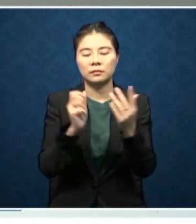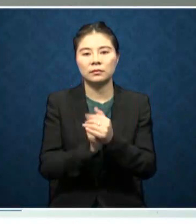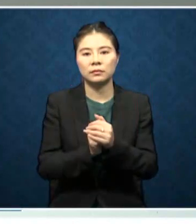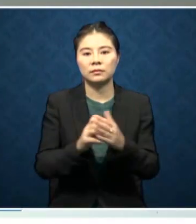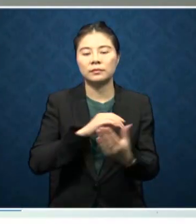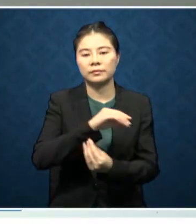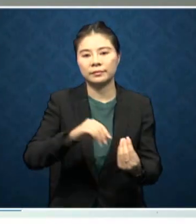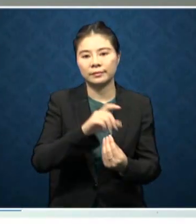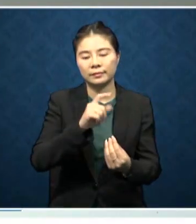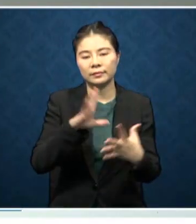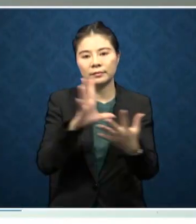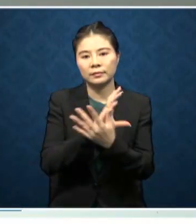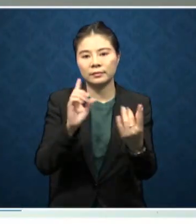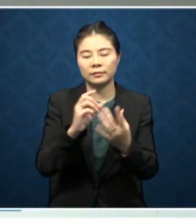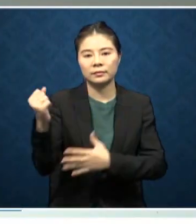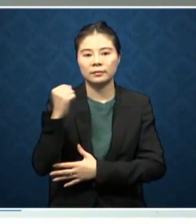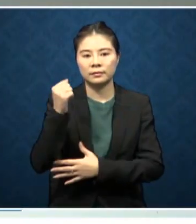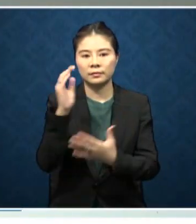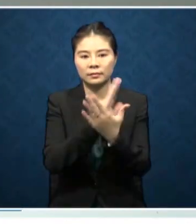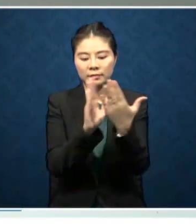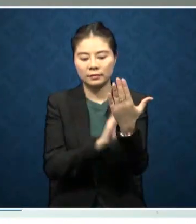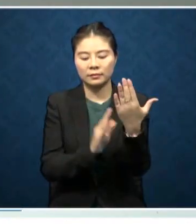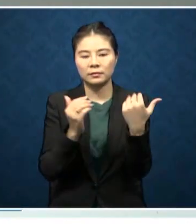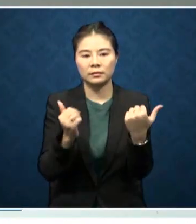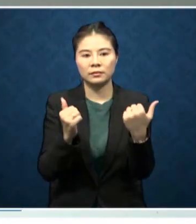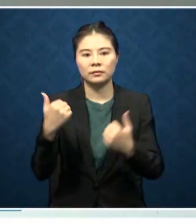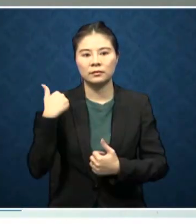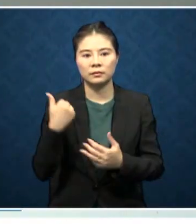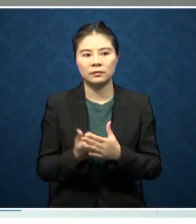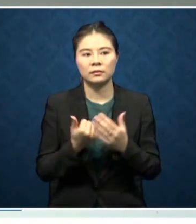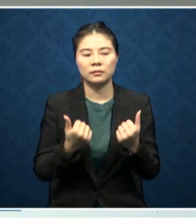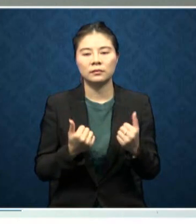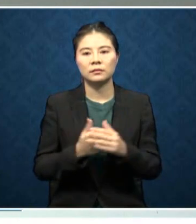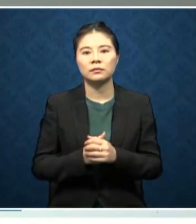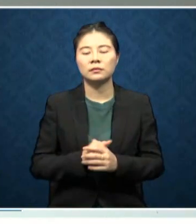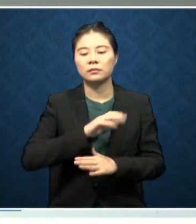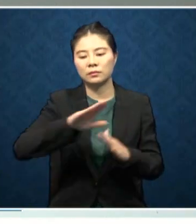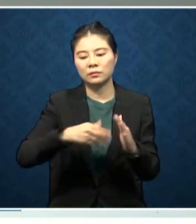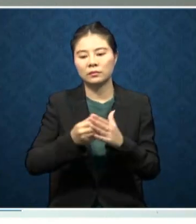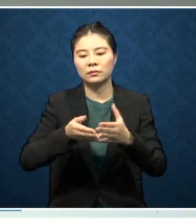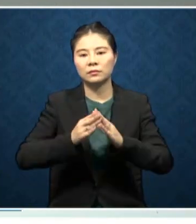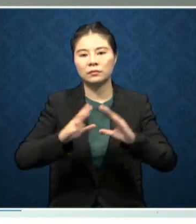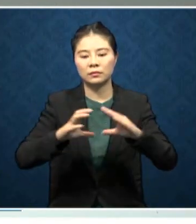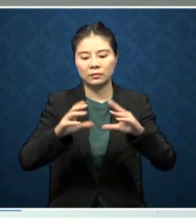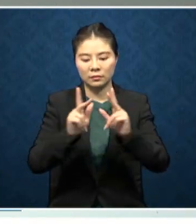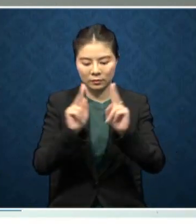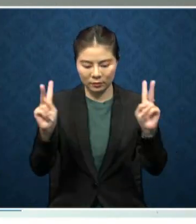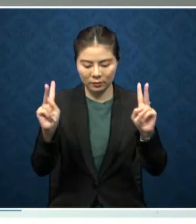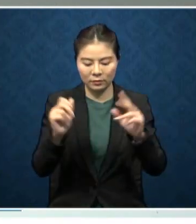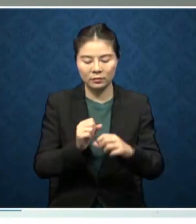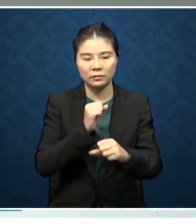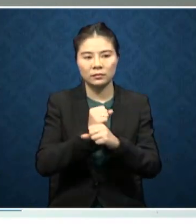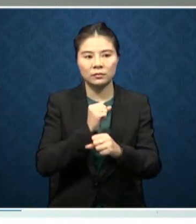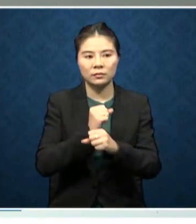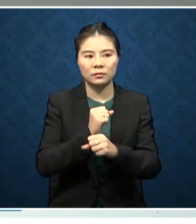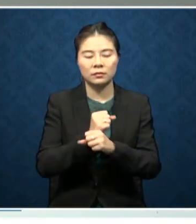เศรษฐกิจสังคมและความมั่นคงแห่งชาตินะครับที่ประชุมจะเห็นสมควรให้ตั้งคณะกรรมาธิการวิสามัญคณะนี้